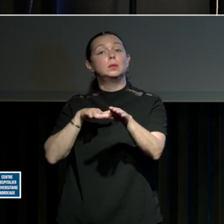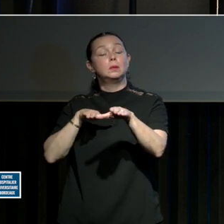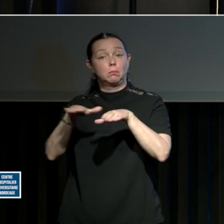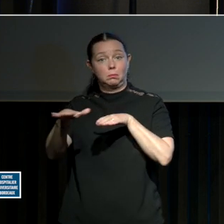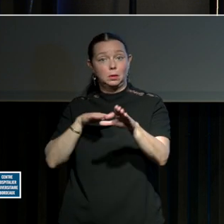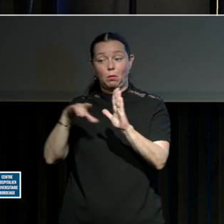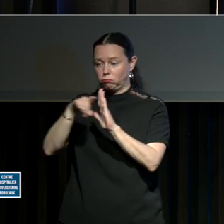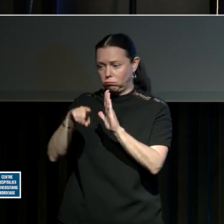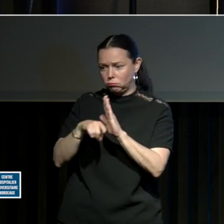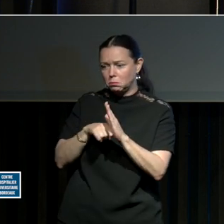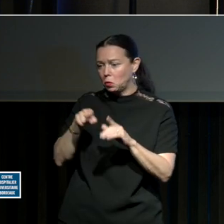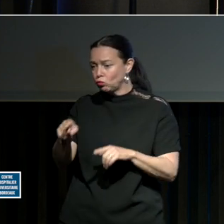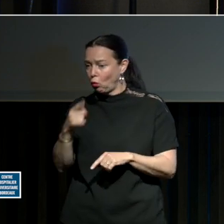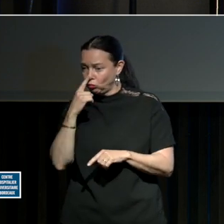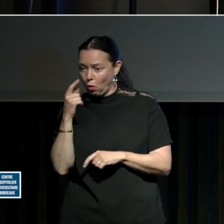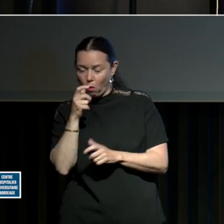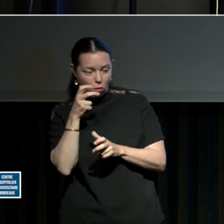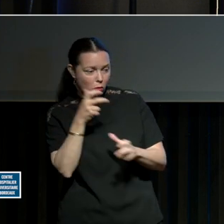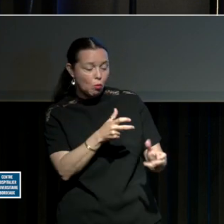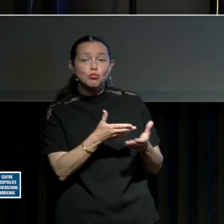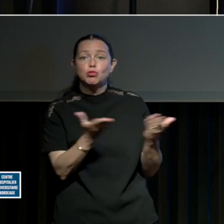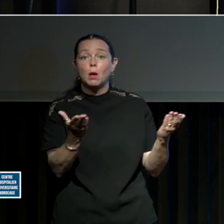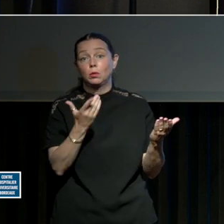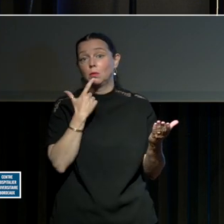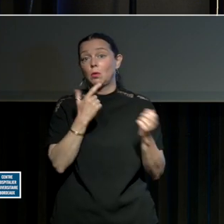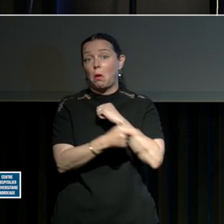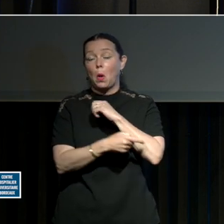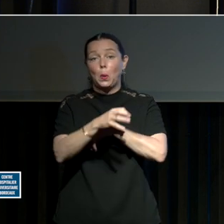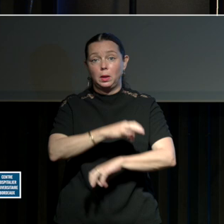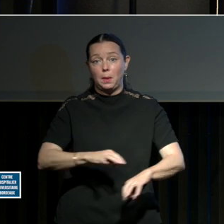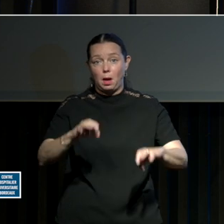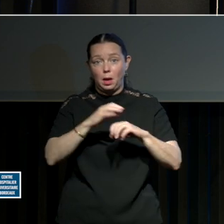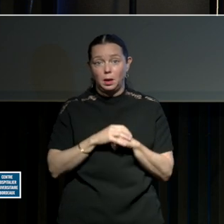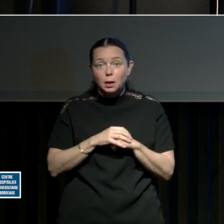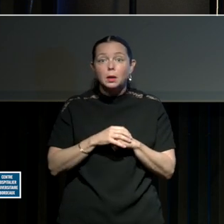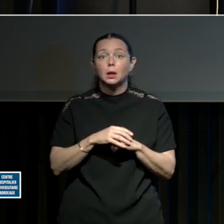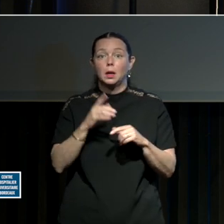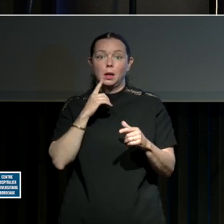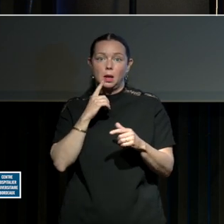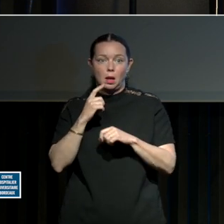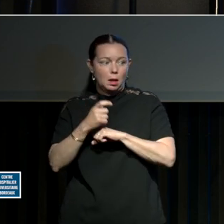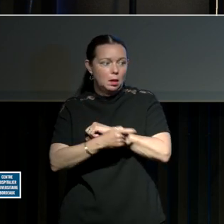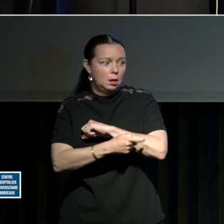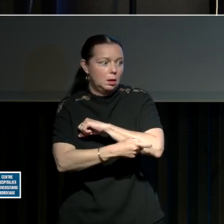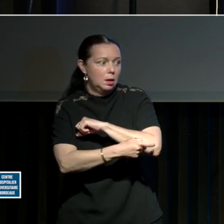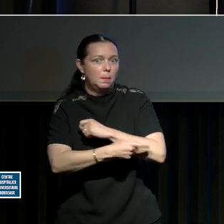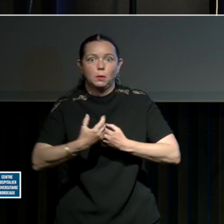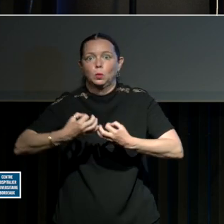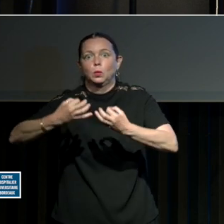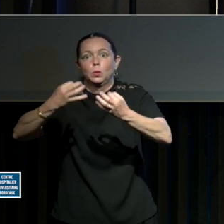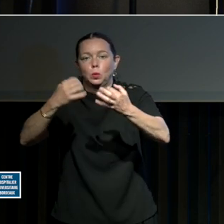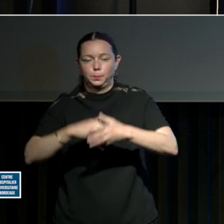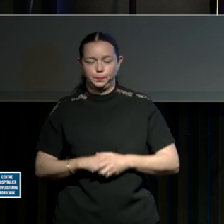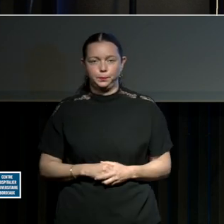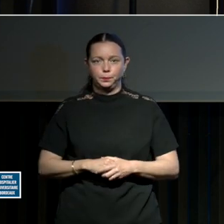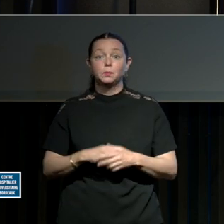d'usage, usage simple, sans addiction, versus addiction aux troubles de l'usage,